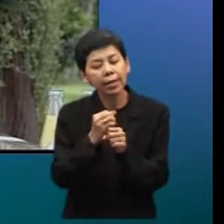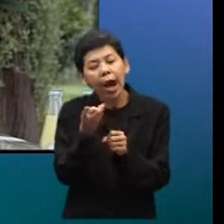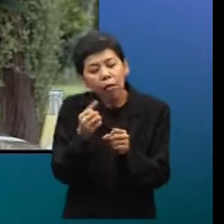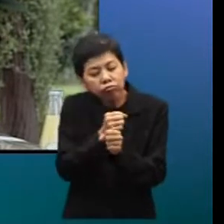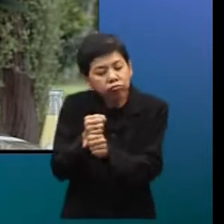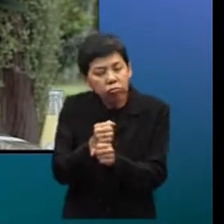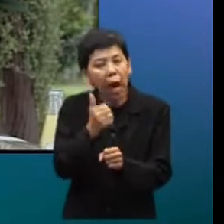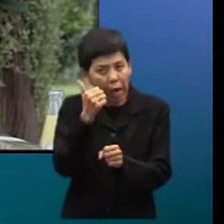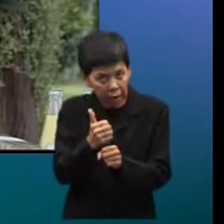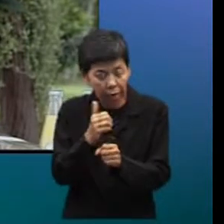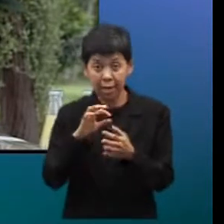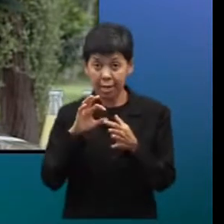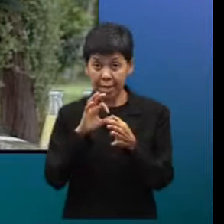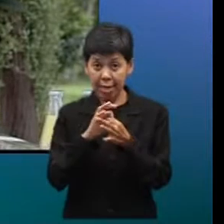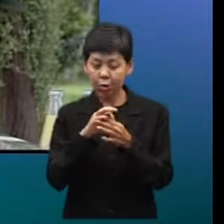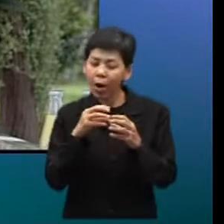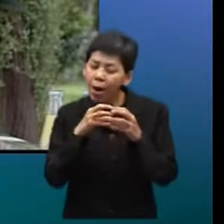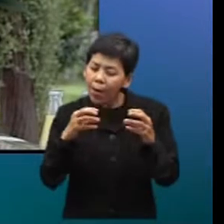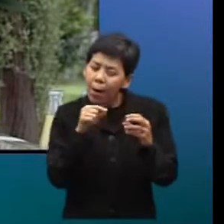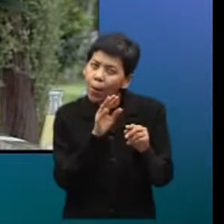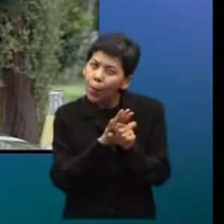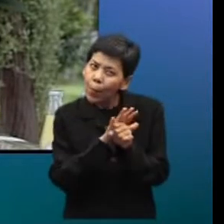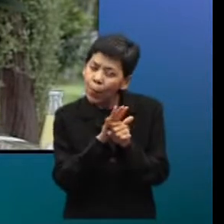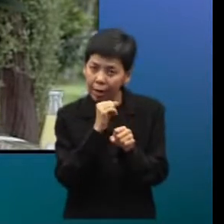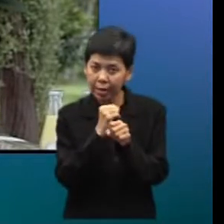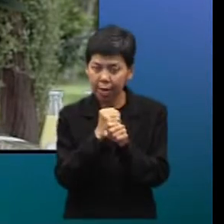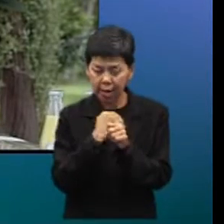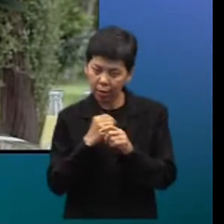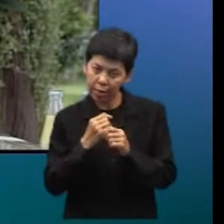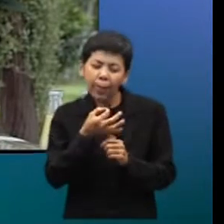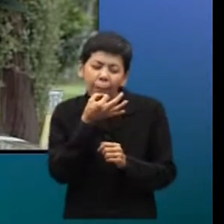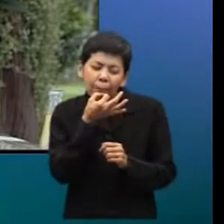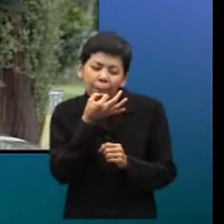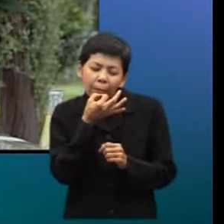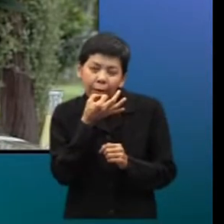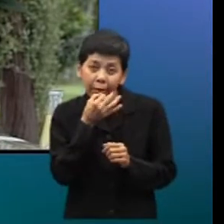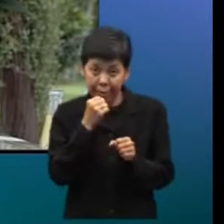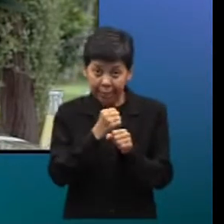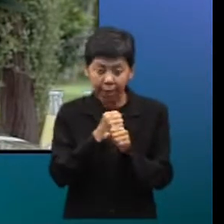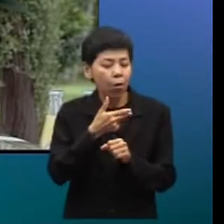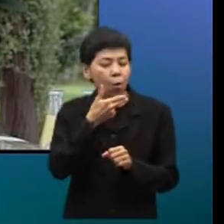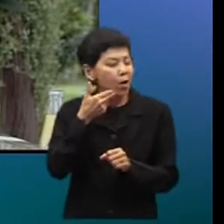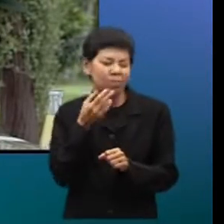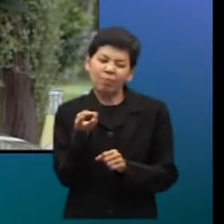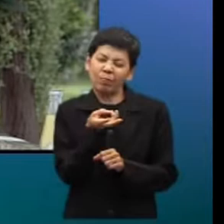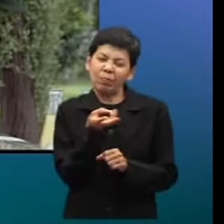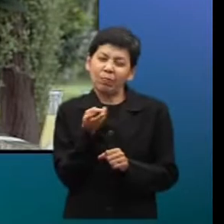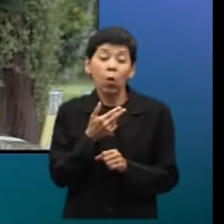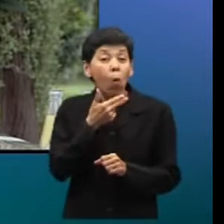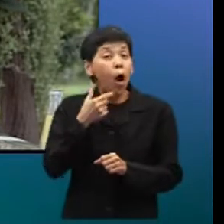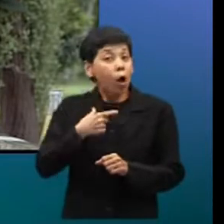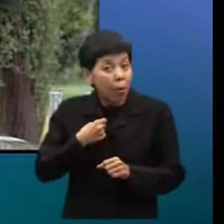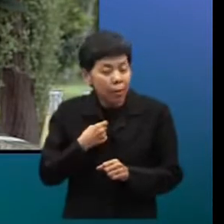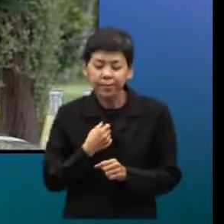ส่วนน้ำนมข้าวโพดคือใช้เป็นข้าวโพดที่อ่อนนะคะทุกอย่างเราจะปรุงแต่งด้วยเกลือแล้วก็น้ำตาลถ้าจะไม่ใช้เลยแต่ถ้าคนชอบหว